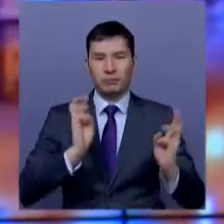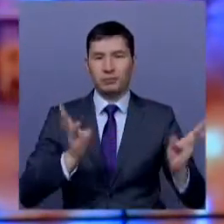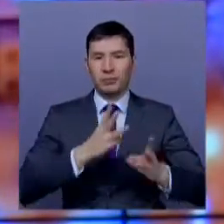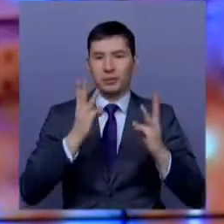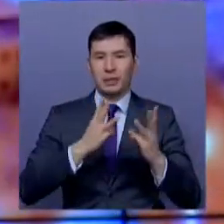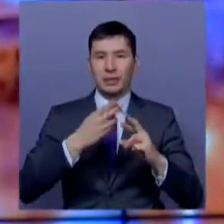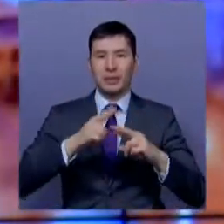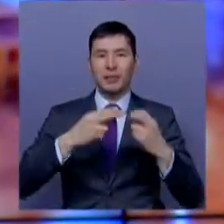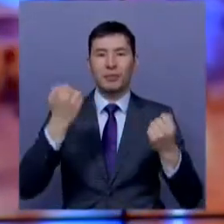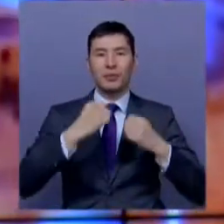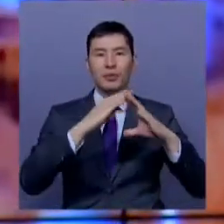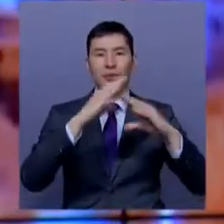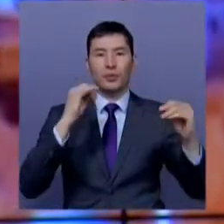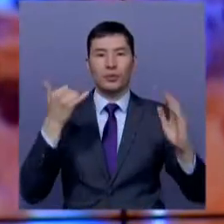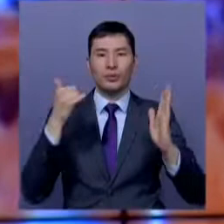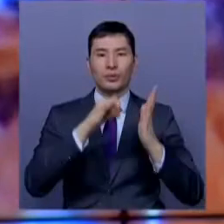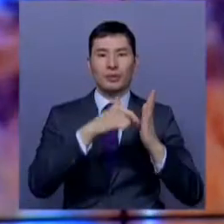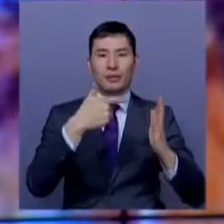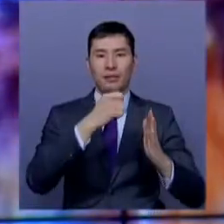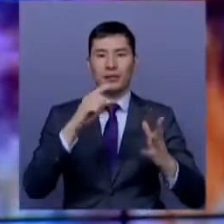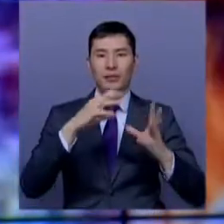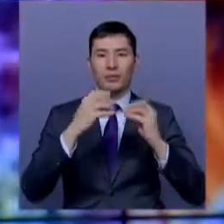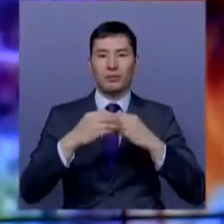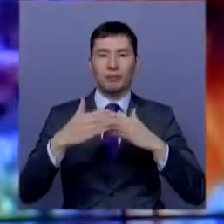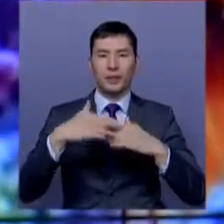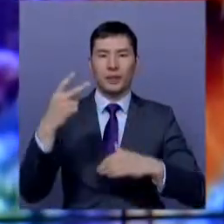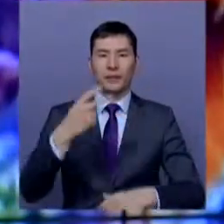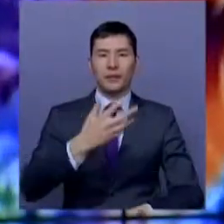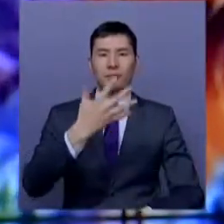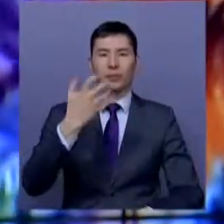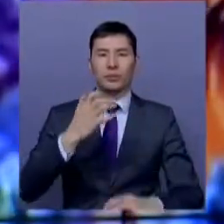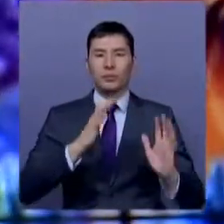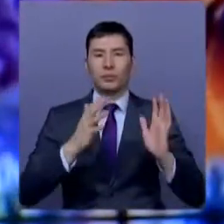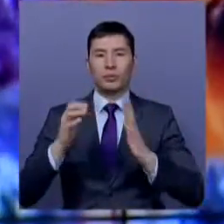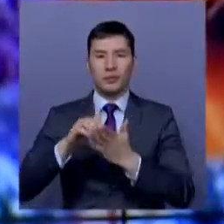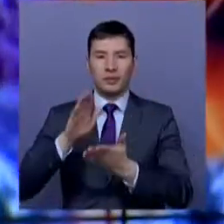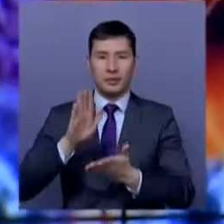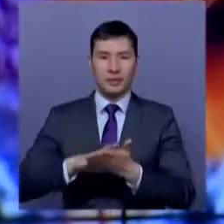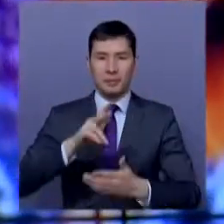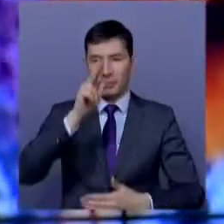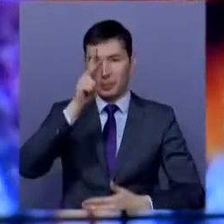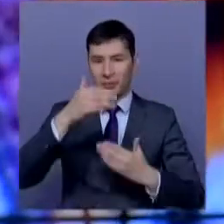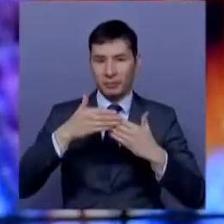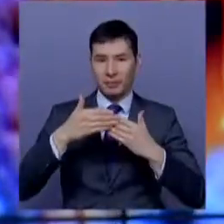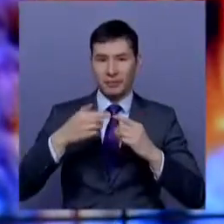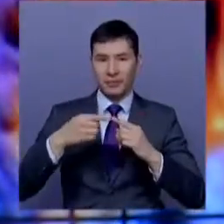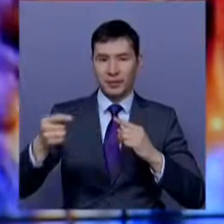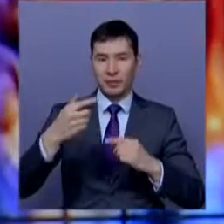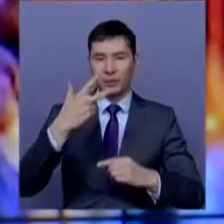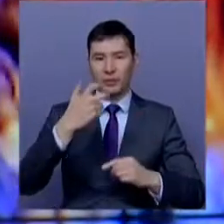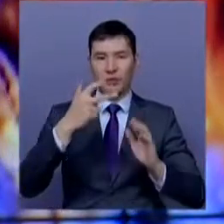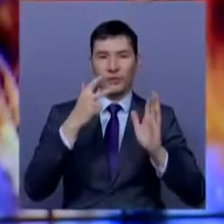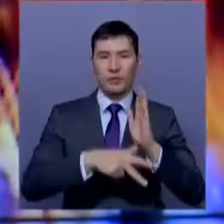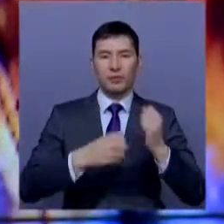газ орнатылған көліктердің кесірінен 2,5 мыңнан астам өрт тіркеліпті. Соның ішінде соңғы 3 жылда 380-ге жуық машина жанып